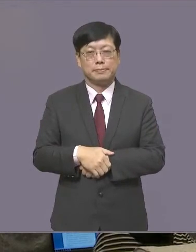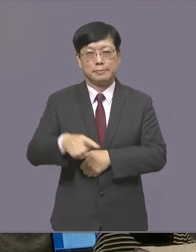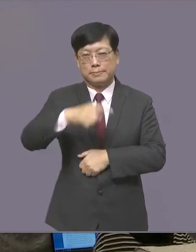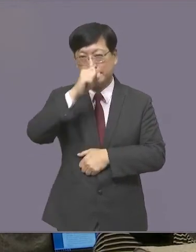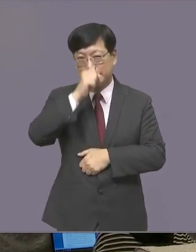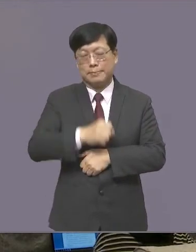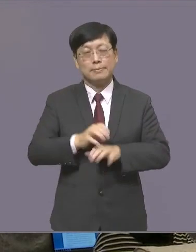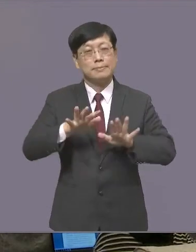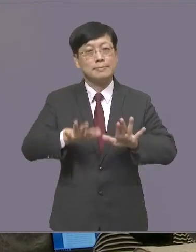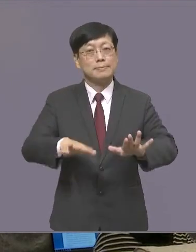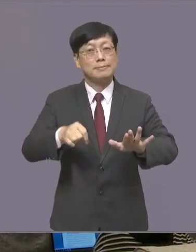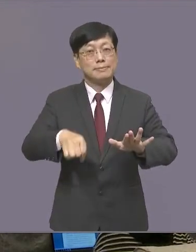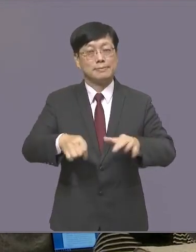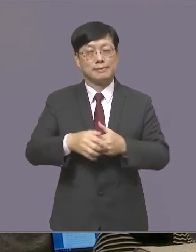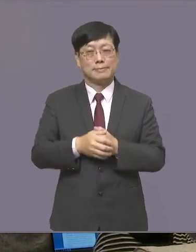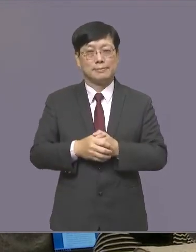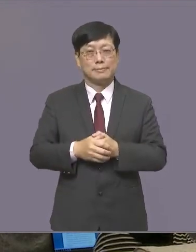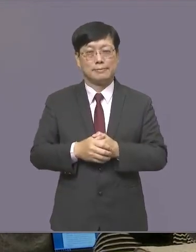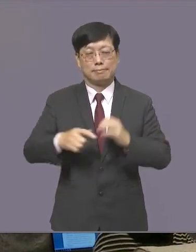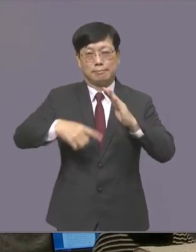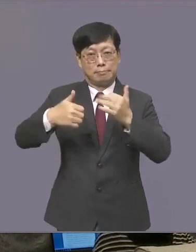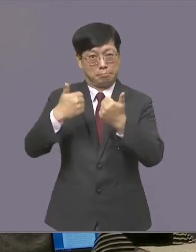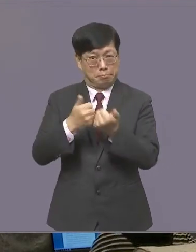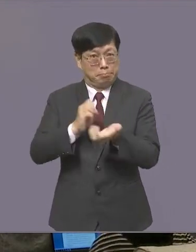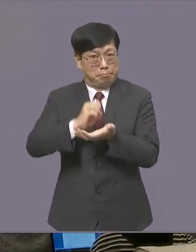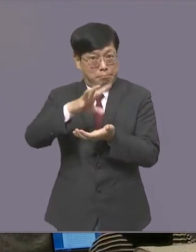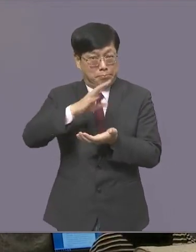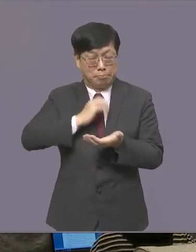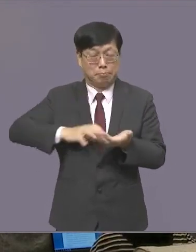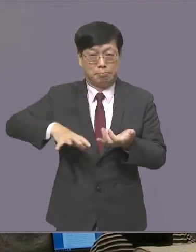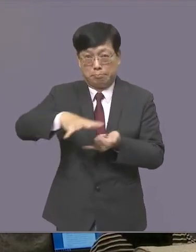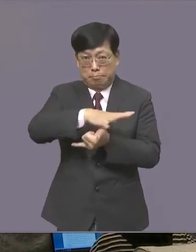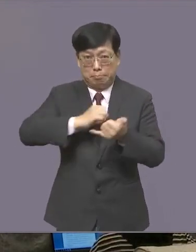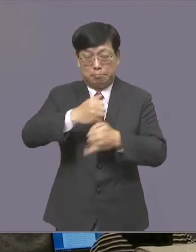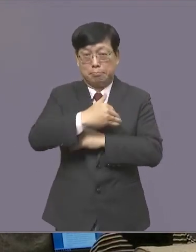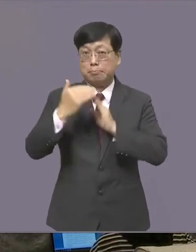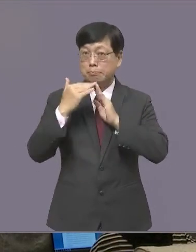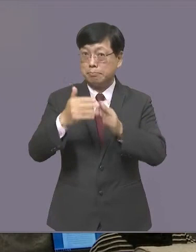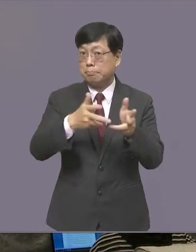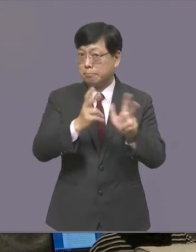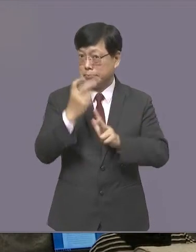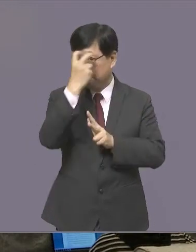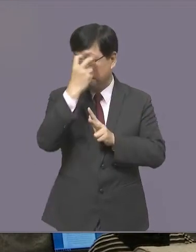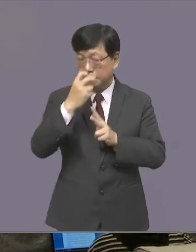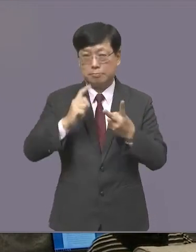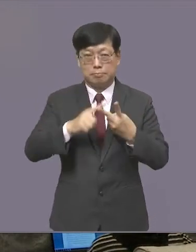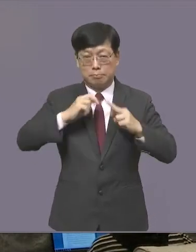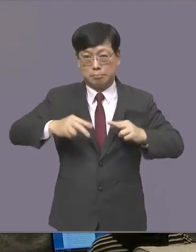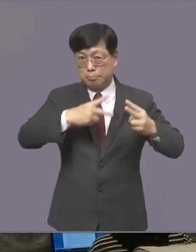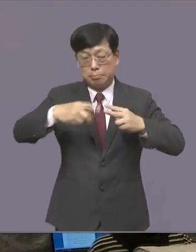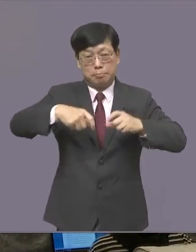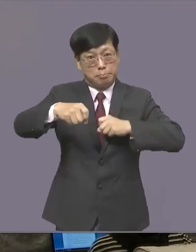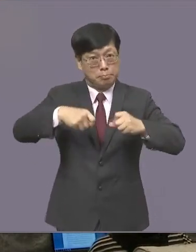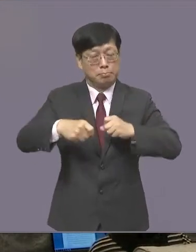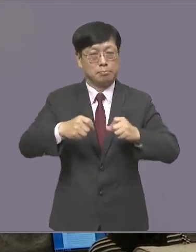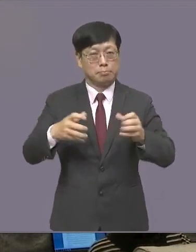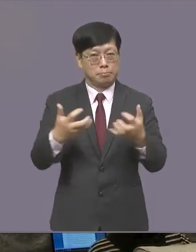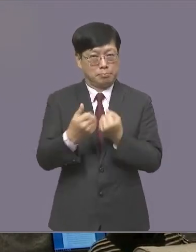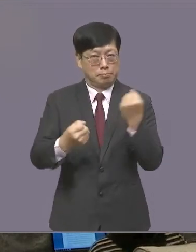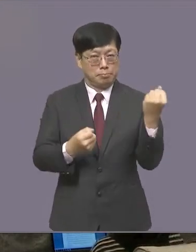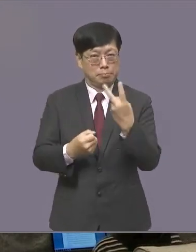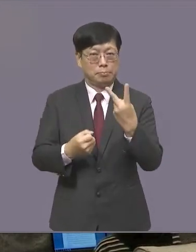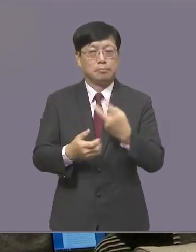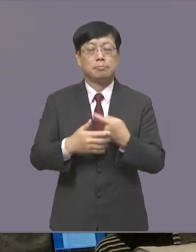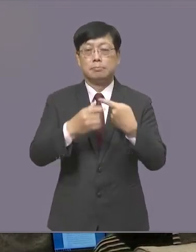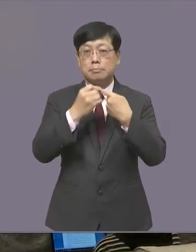大家好，今天在院会报告的全国县市的桥梁的检测跟精进作为，主要分为两大部